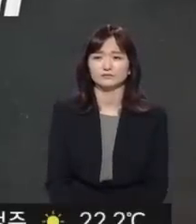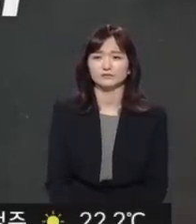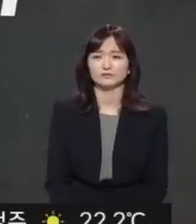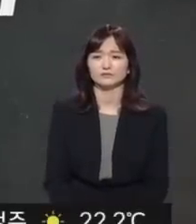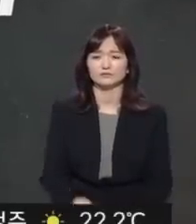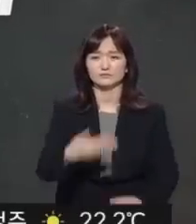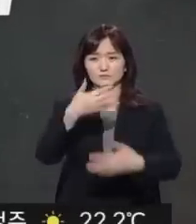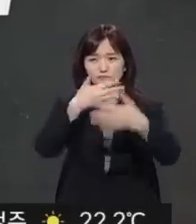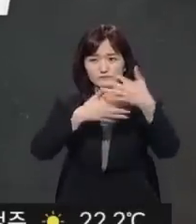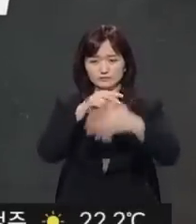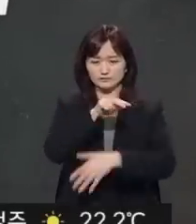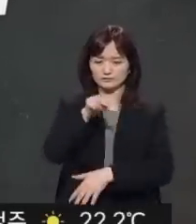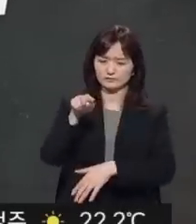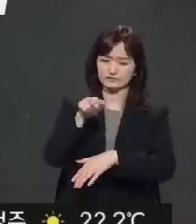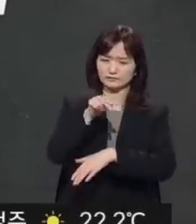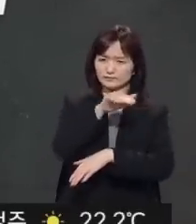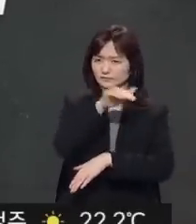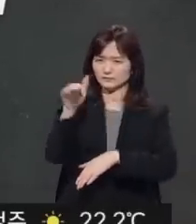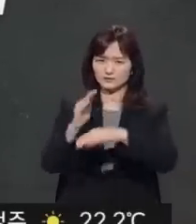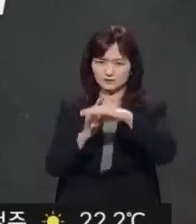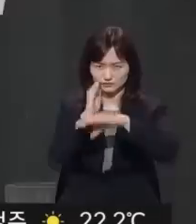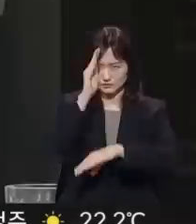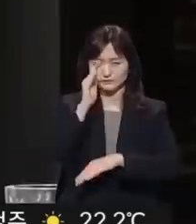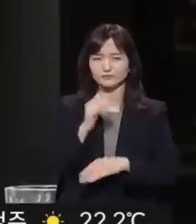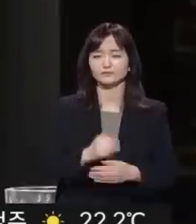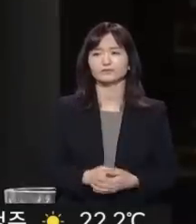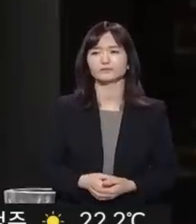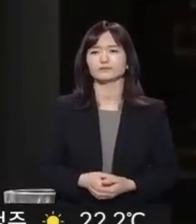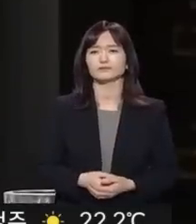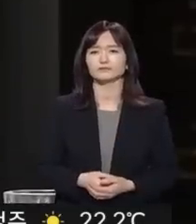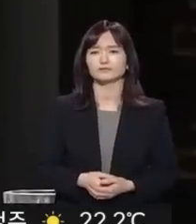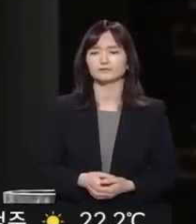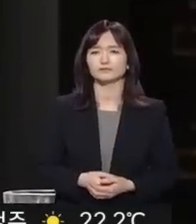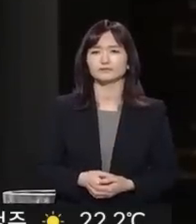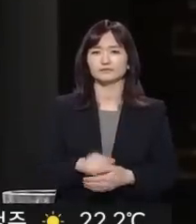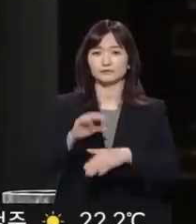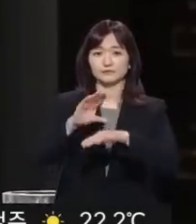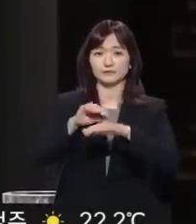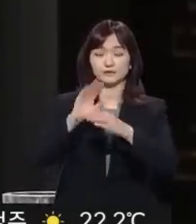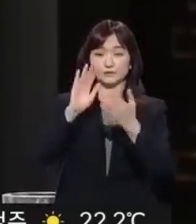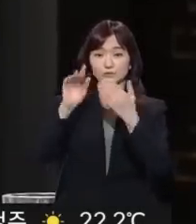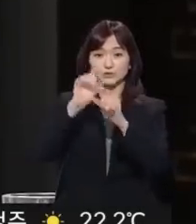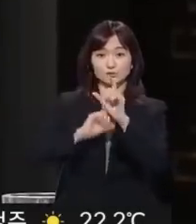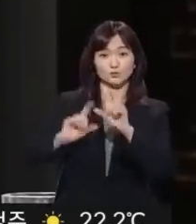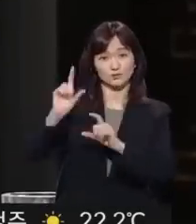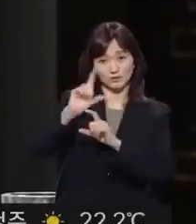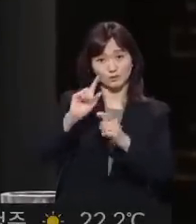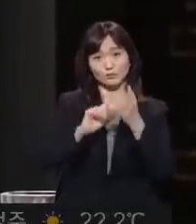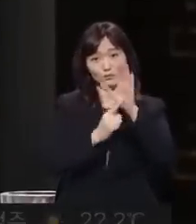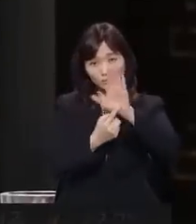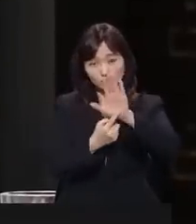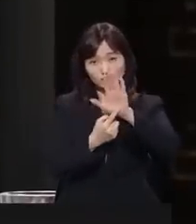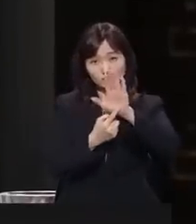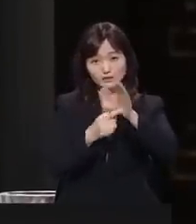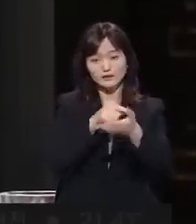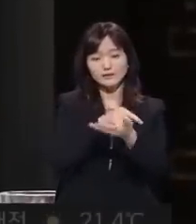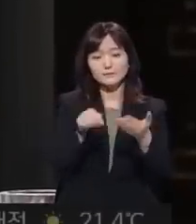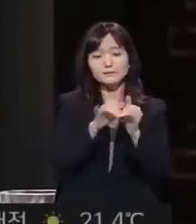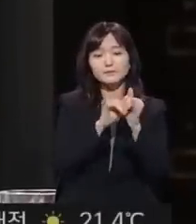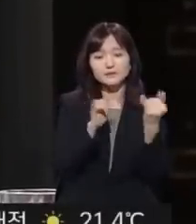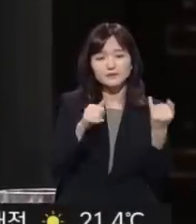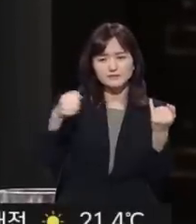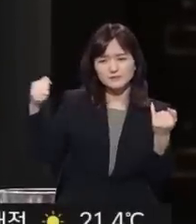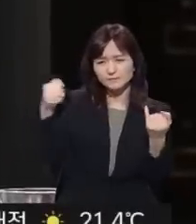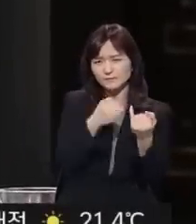드라마 보고 선 넘네. 자, 이 해당 방송이 이후에 추가로 공개된 피해자와 가해자